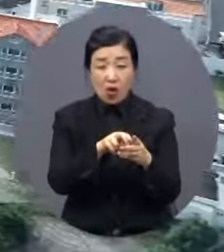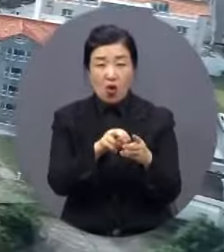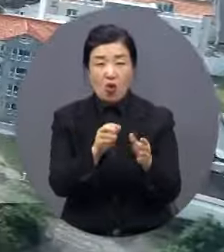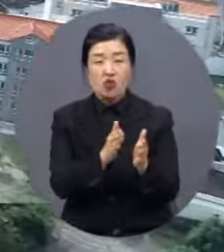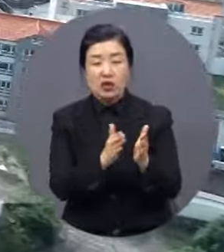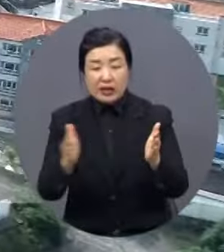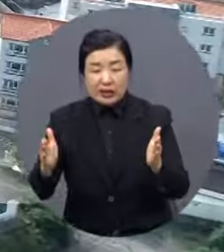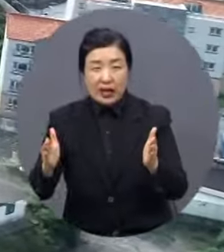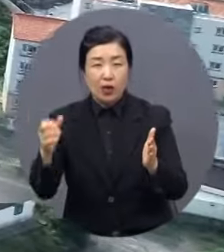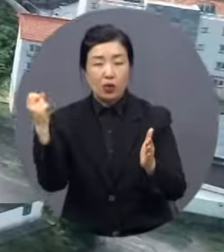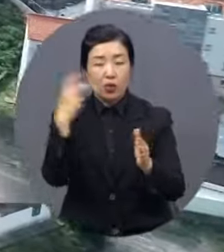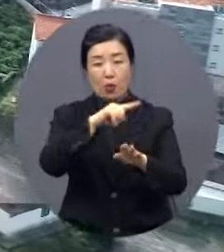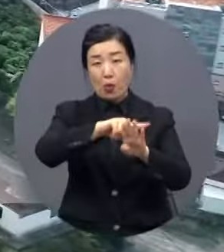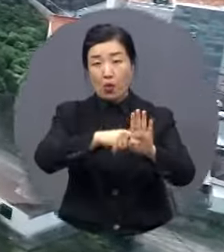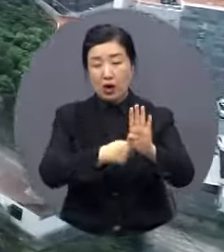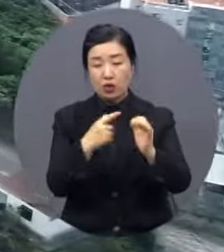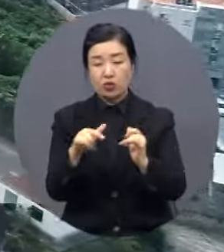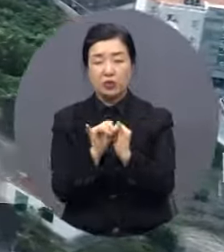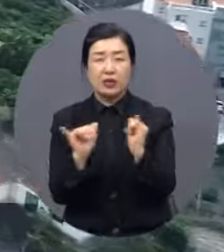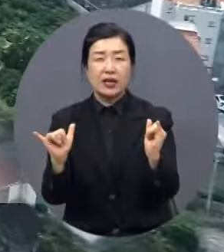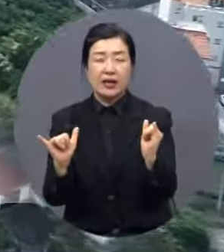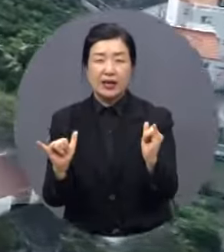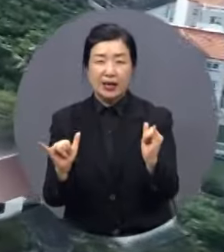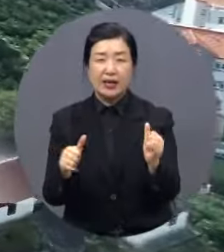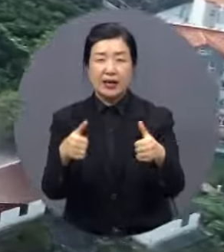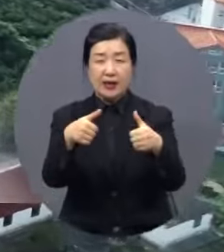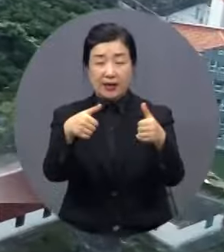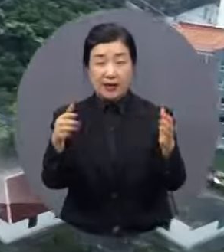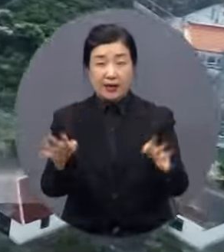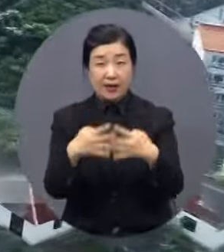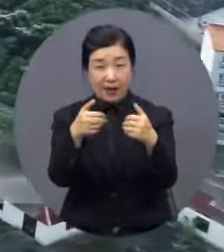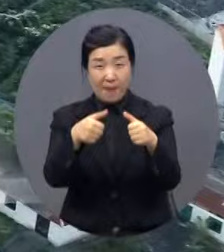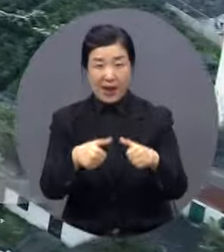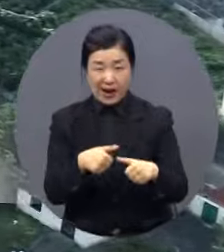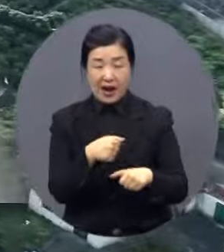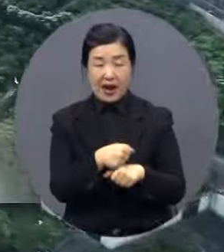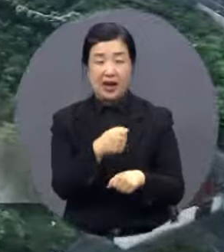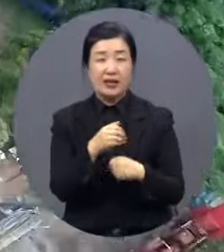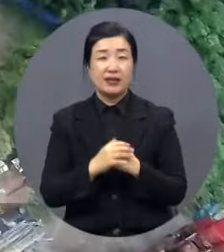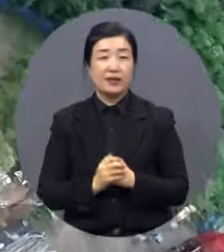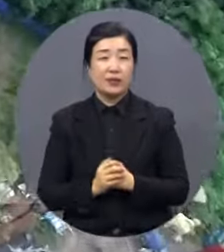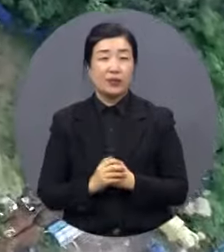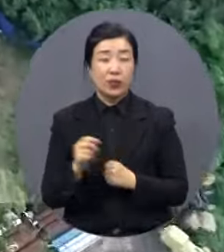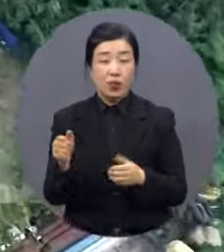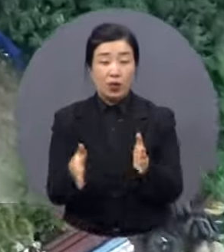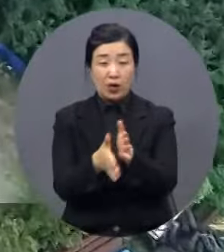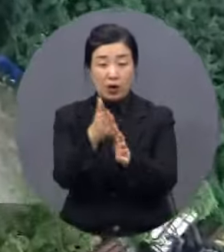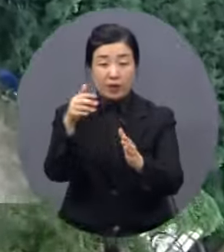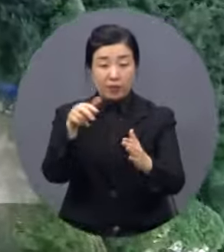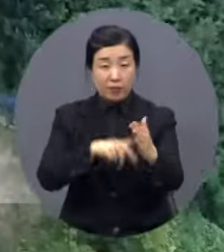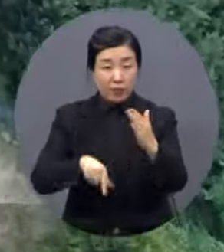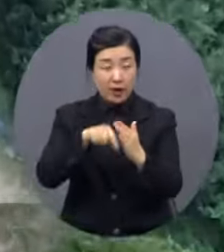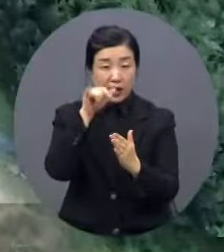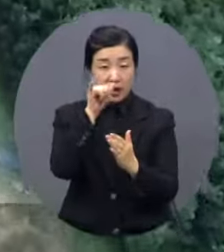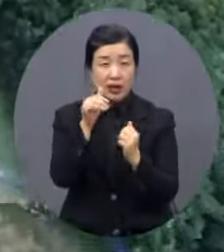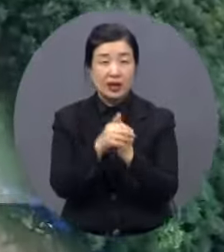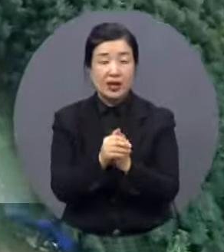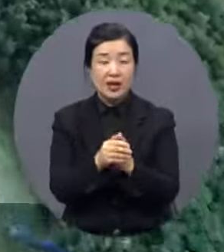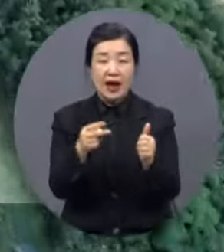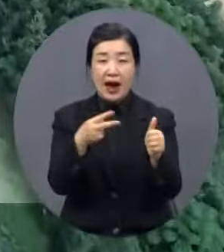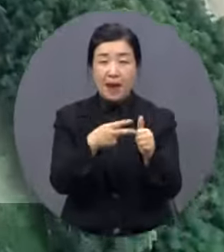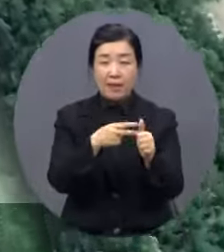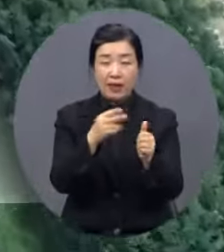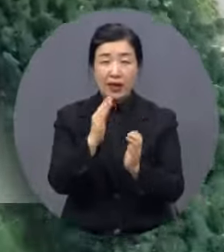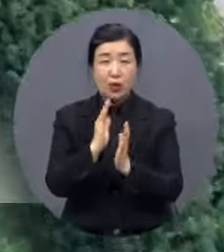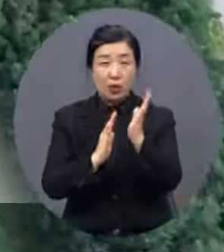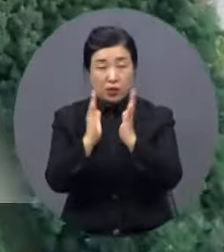연장하면서 봉개동 주민들과 맺은 협약에 따른 것입니다 도시관리 계획 정비 안에는 함덕 구자 상장